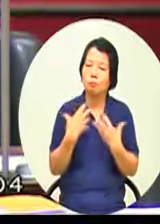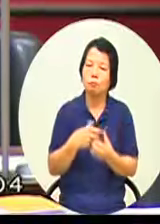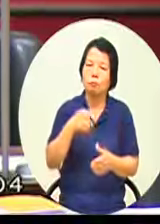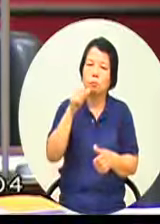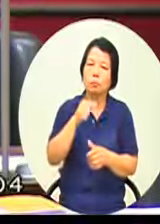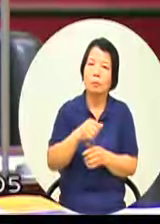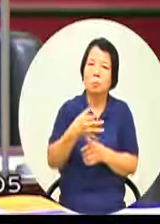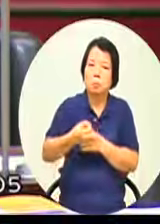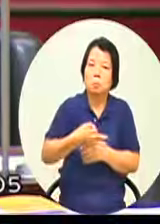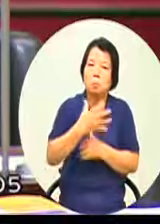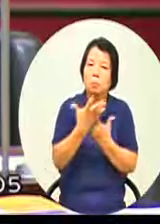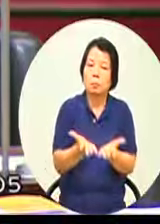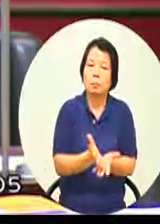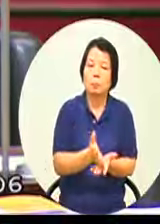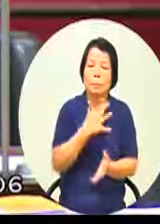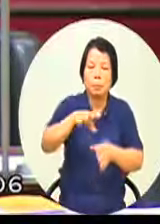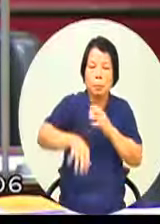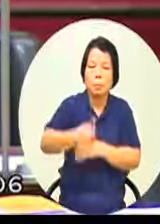局长，能不能说明一下？